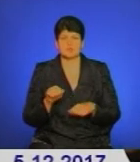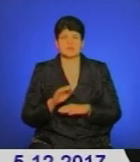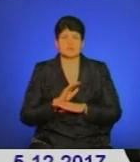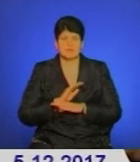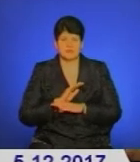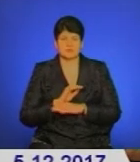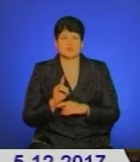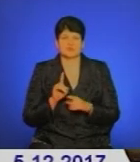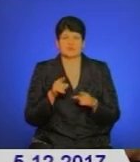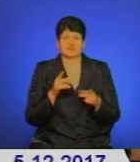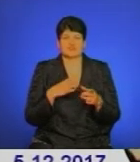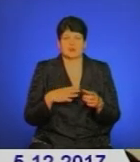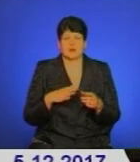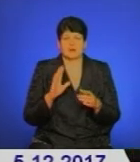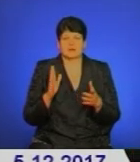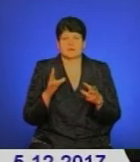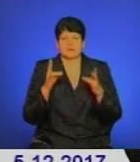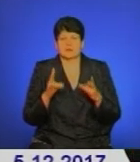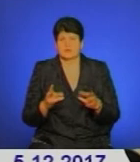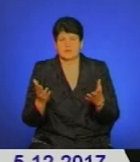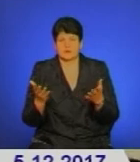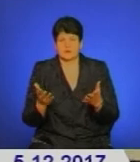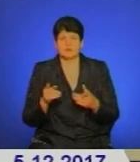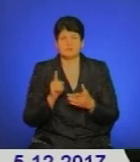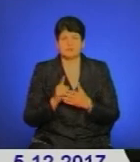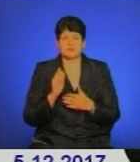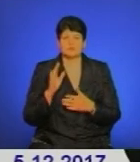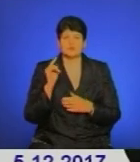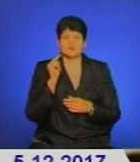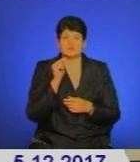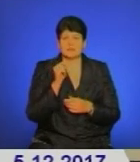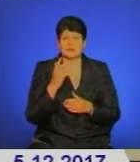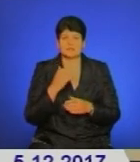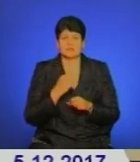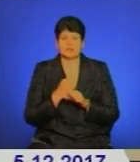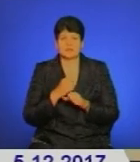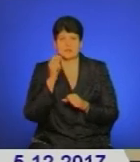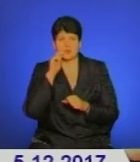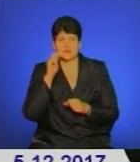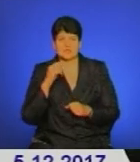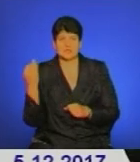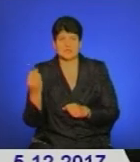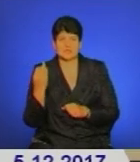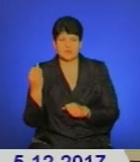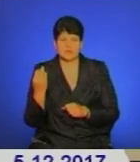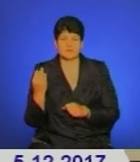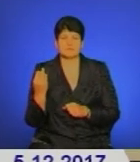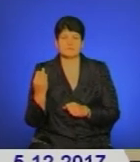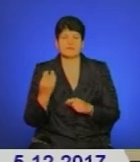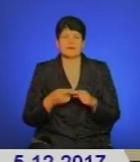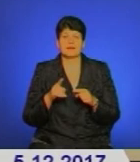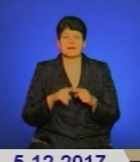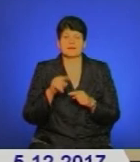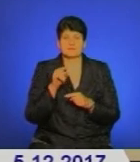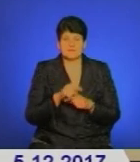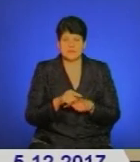чи щось його там чекає, якесь тихо. Він повинен бути там, де твориться українська історія. І, власне, оцей